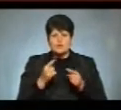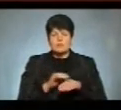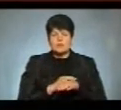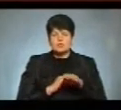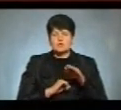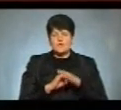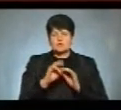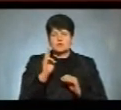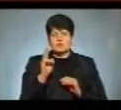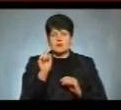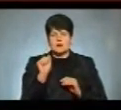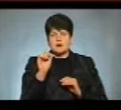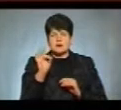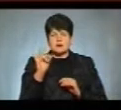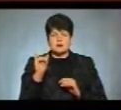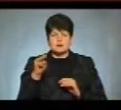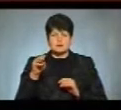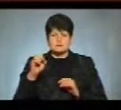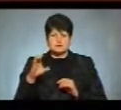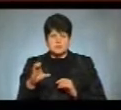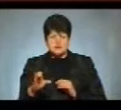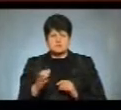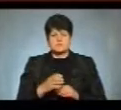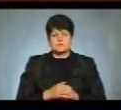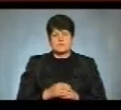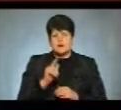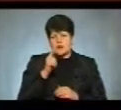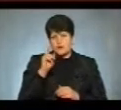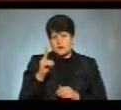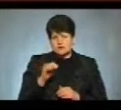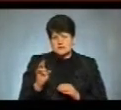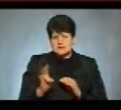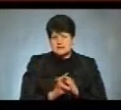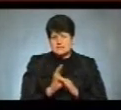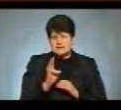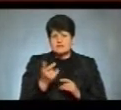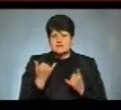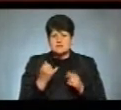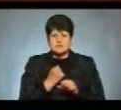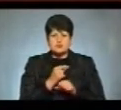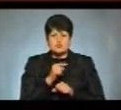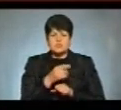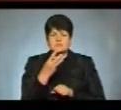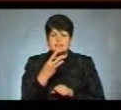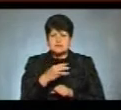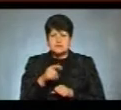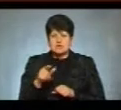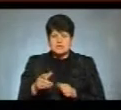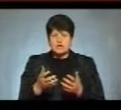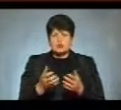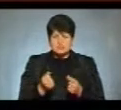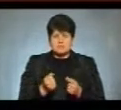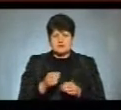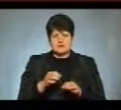«Карітас» у Тернопільсько-Зборівській єпархії Української греко-католицької церкви. Зараз у фонді працює 30 людей, які отримали